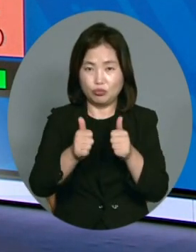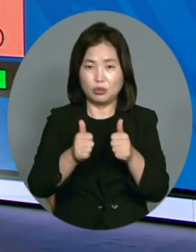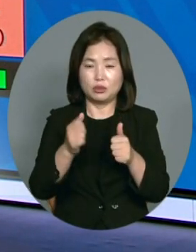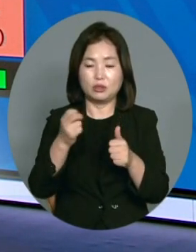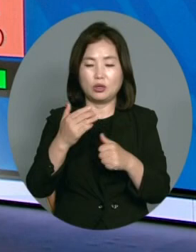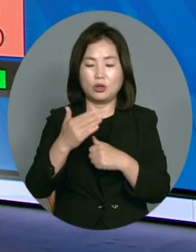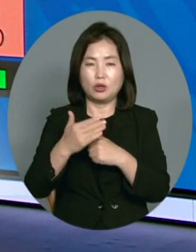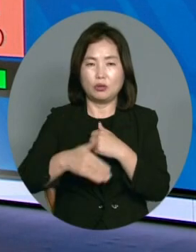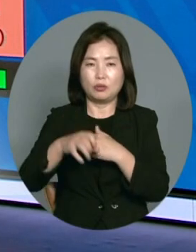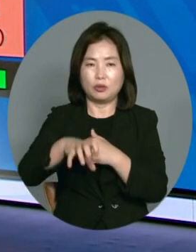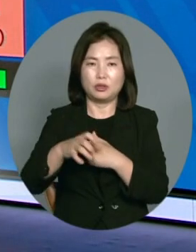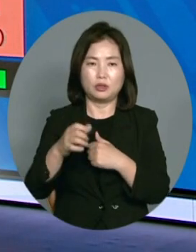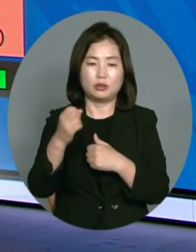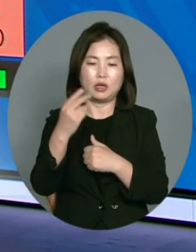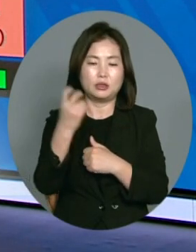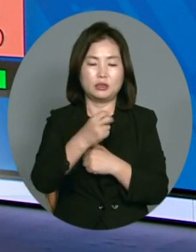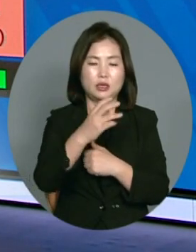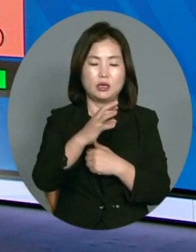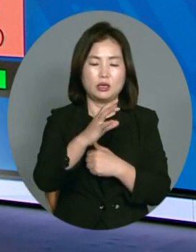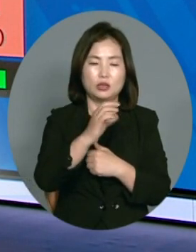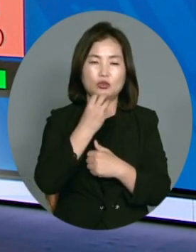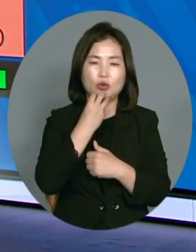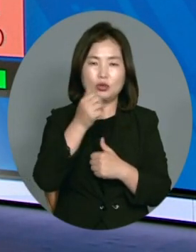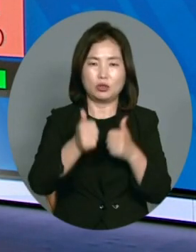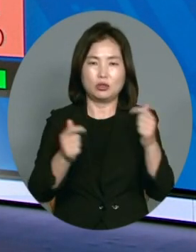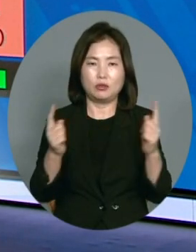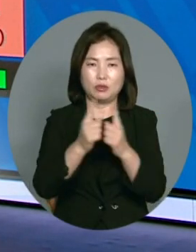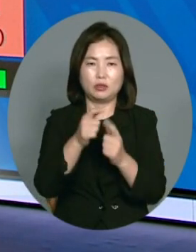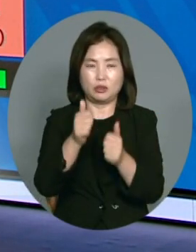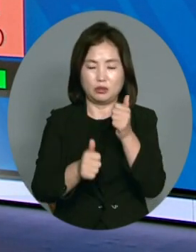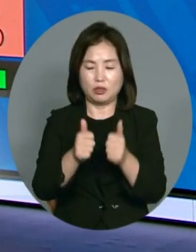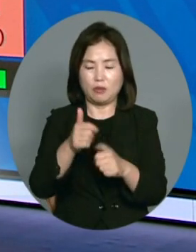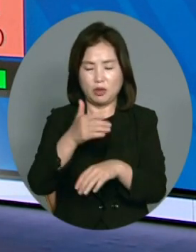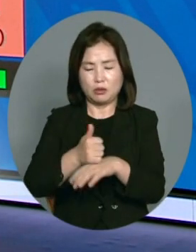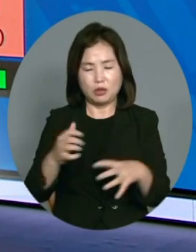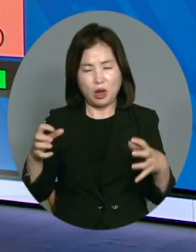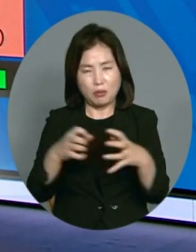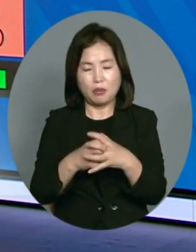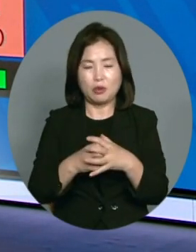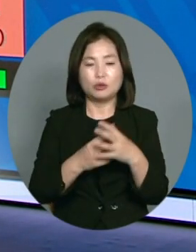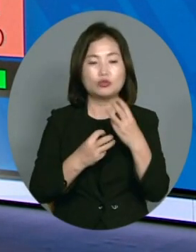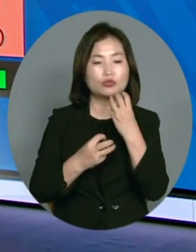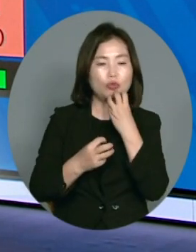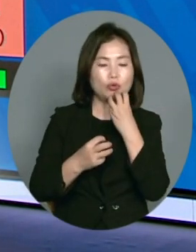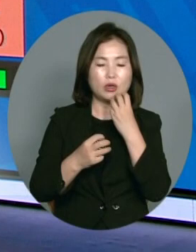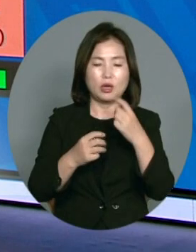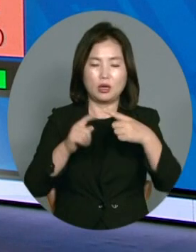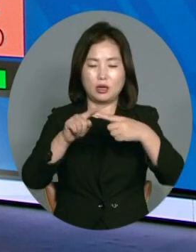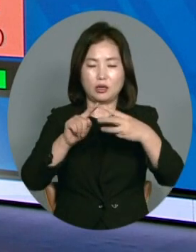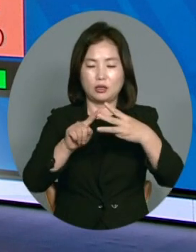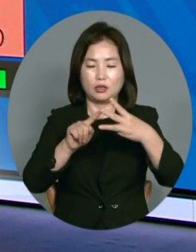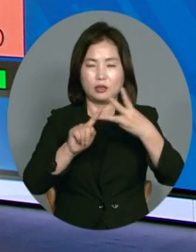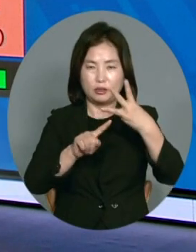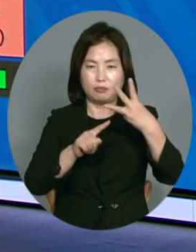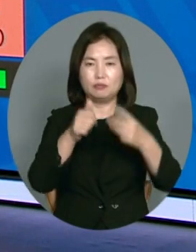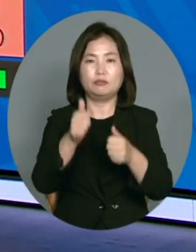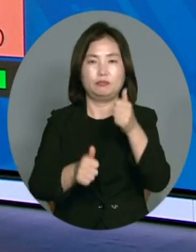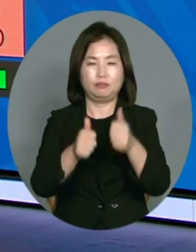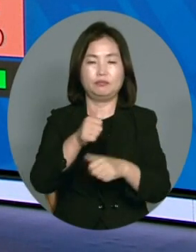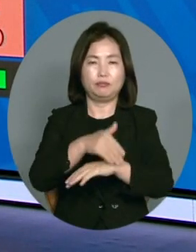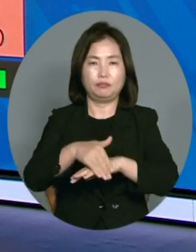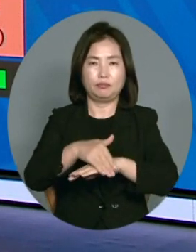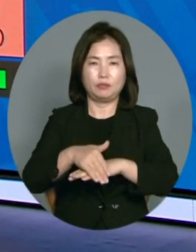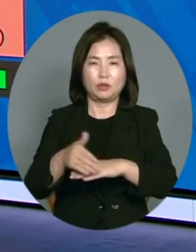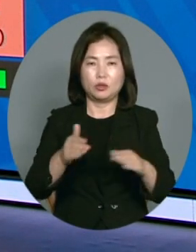다시 FC 서울을 만납니다. 정규리그 마지막 경기까지 합치면 서울과 3연전을 펼친다 할 수 있습니다.